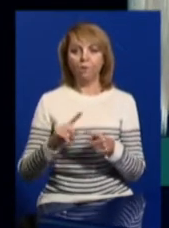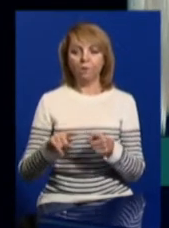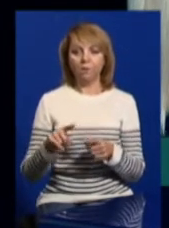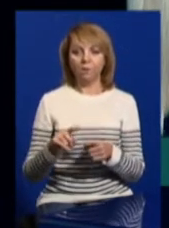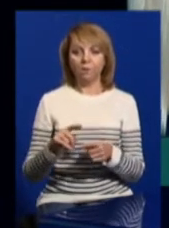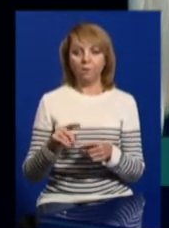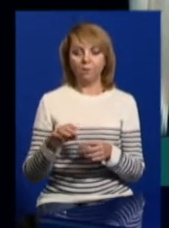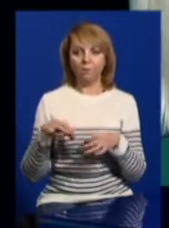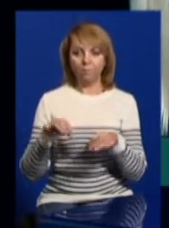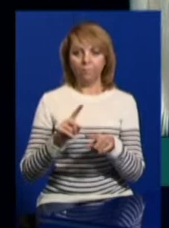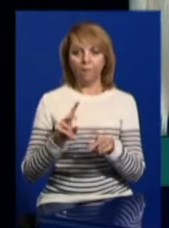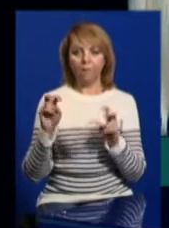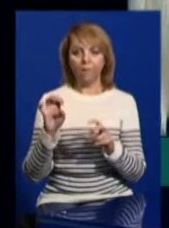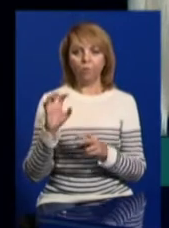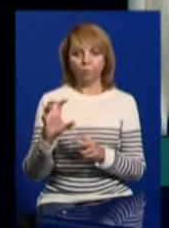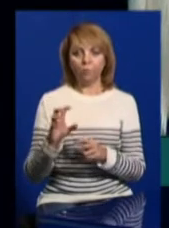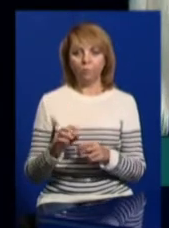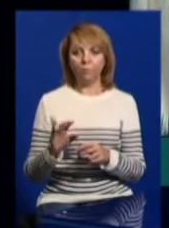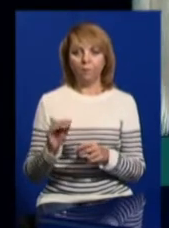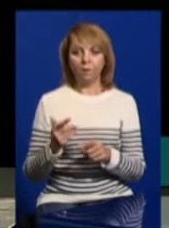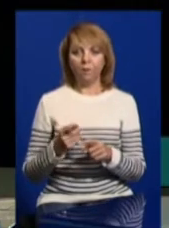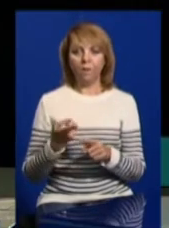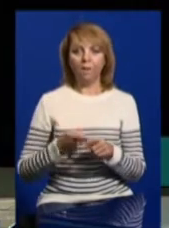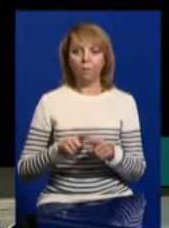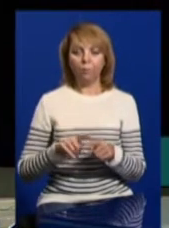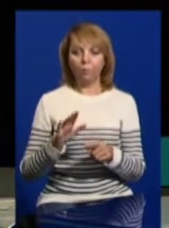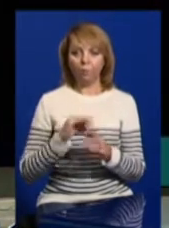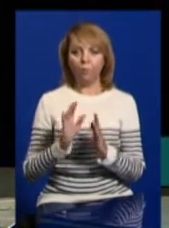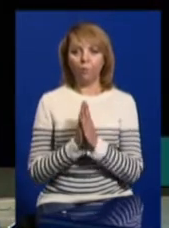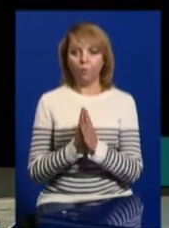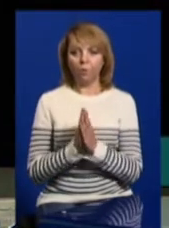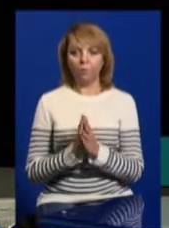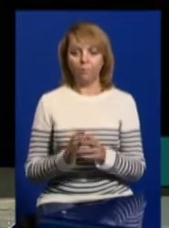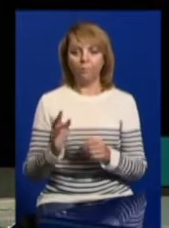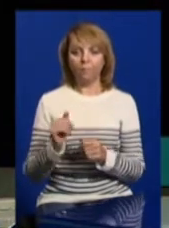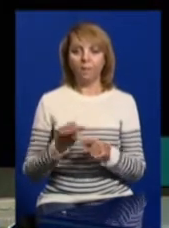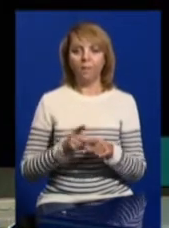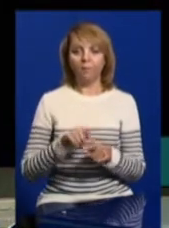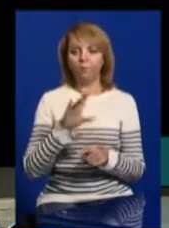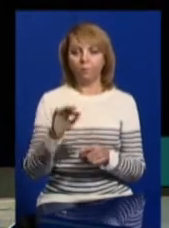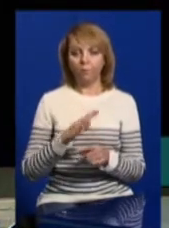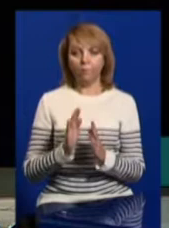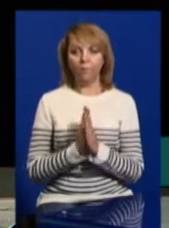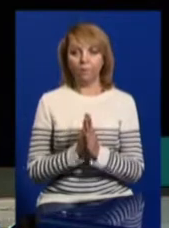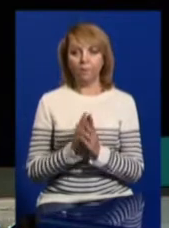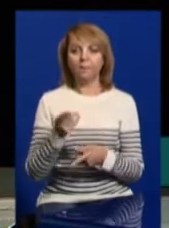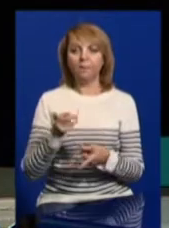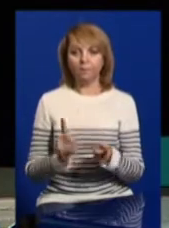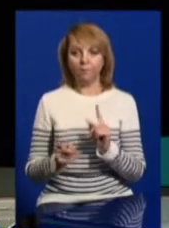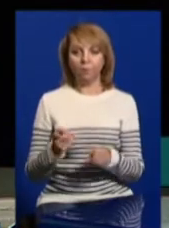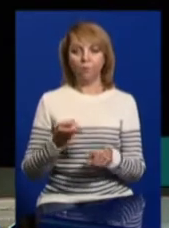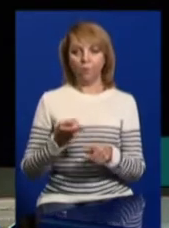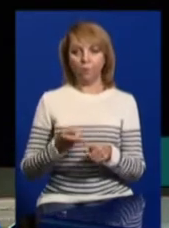лексусу. Так, це все те. І це було в клопотанні. І, так, і це все було в клопотанні. І дійсно воно